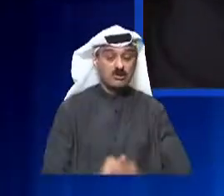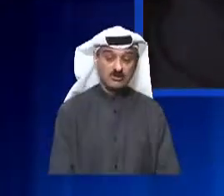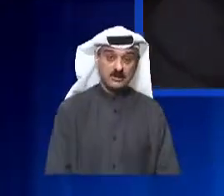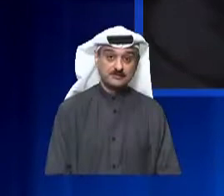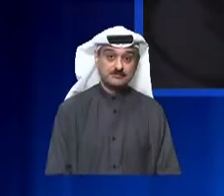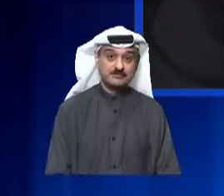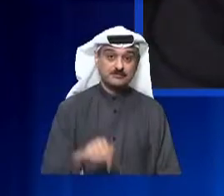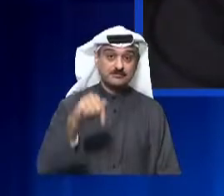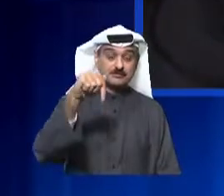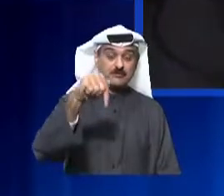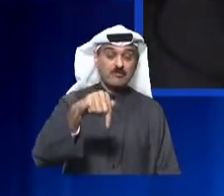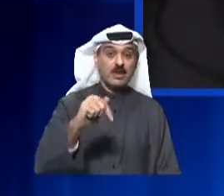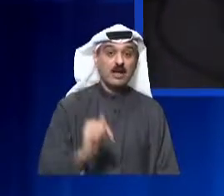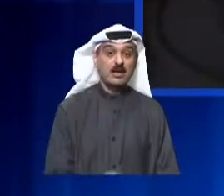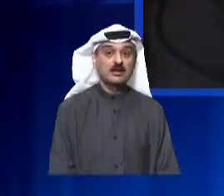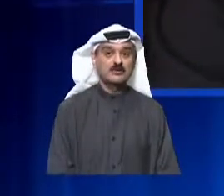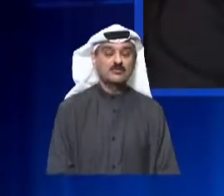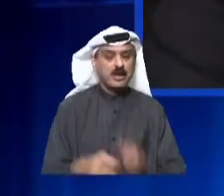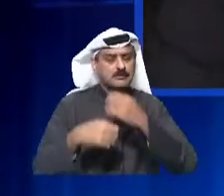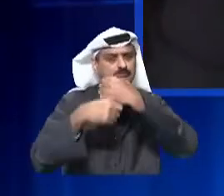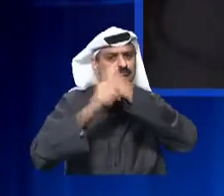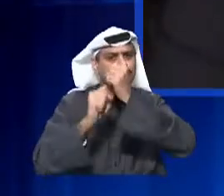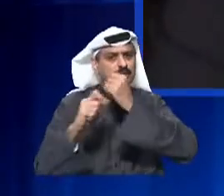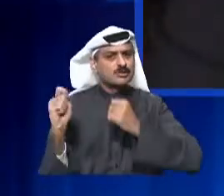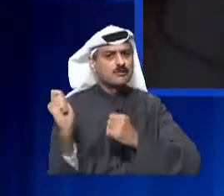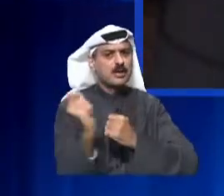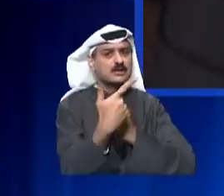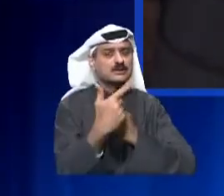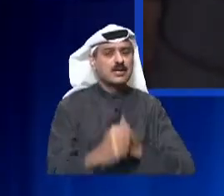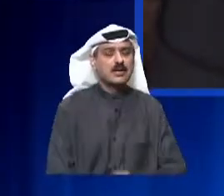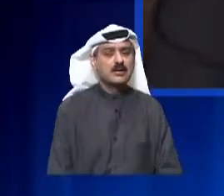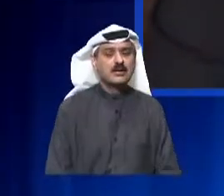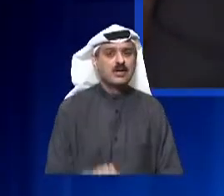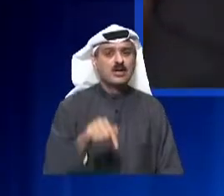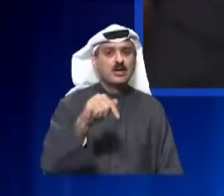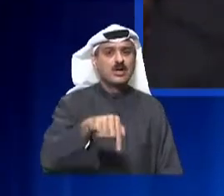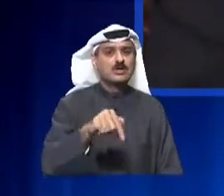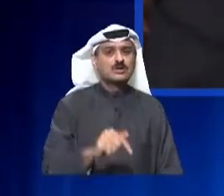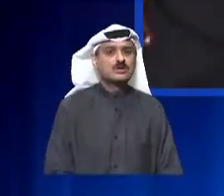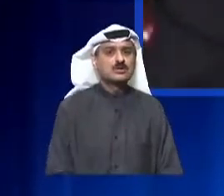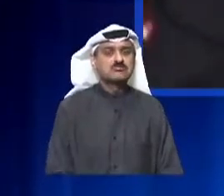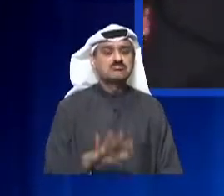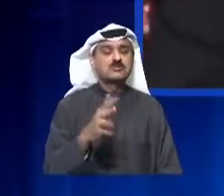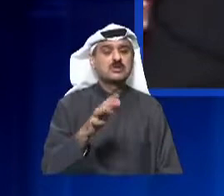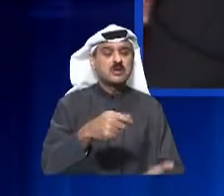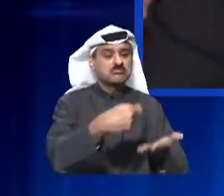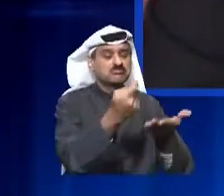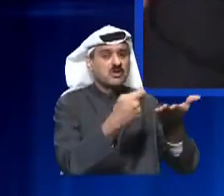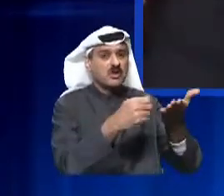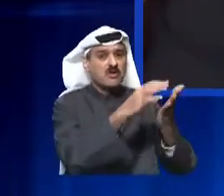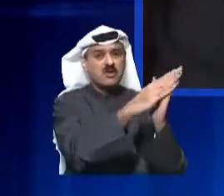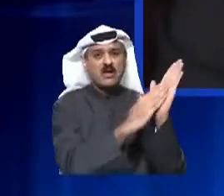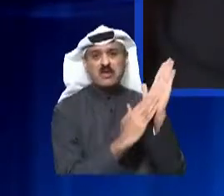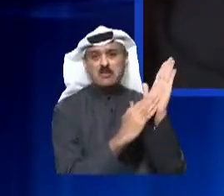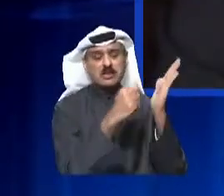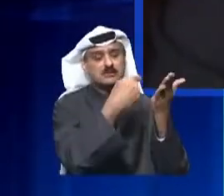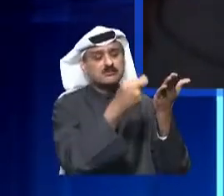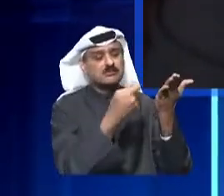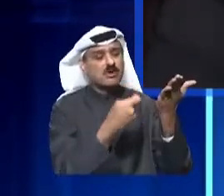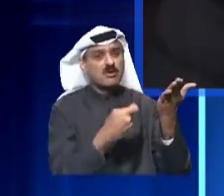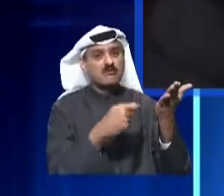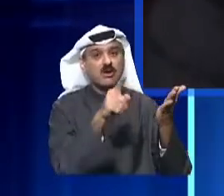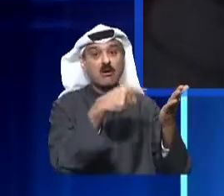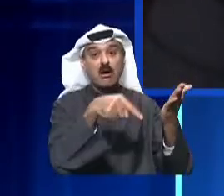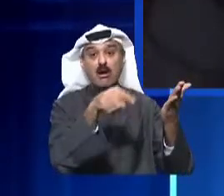عليه لترال فلو أو الاختبار السريع، يقوم الشخص بملء البيانات. البعض يملي البيانات بشكل خاطئ كي يتواجد في الخارج،